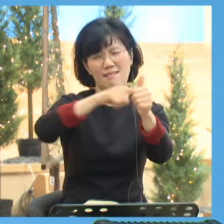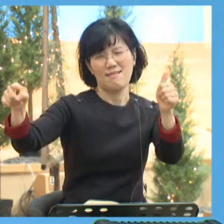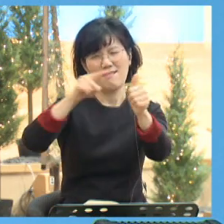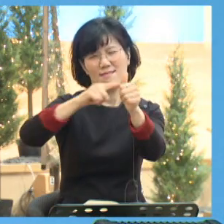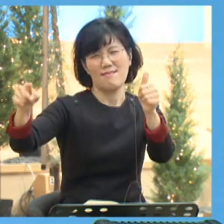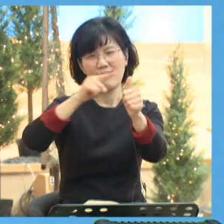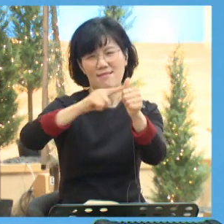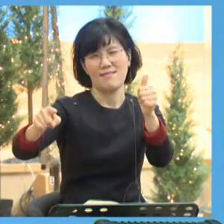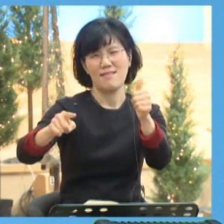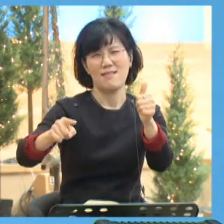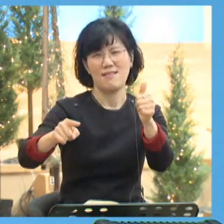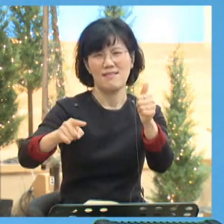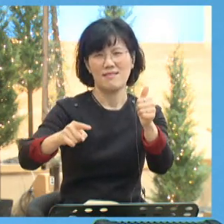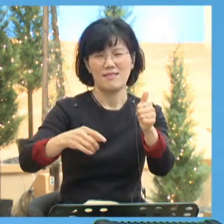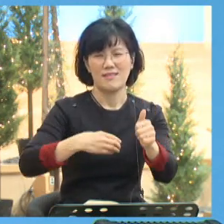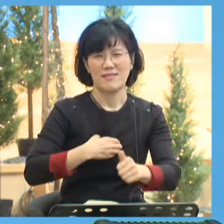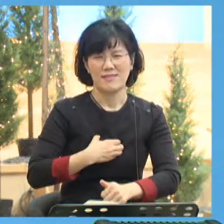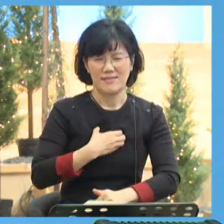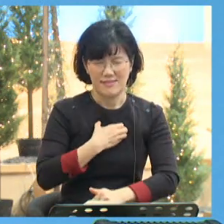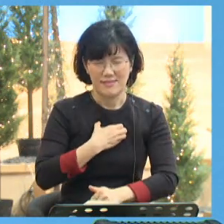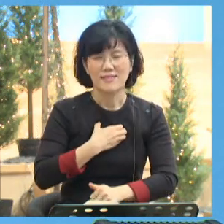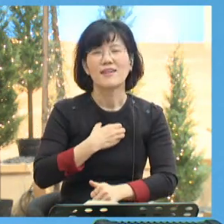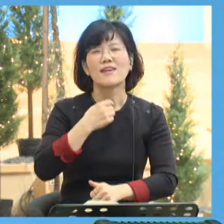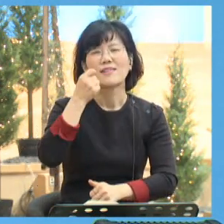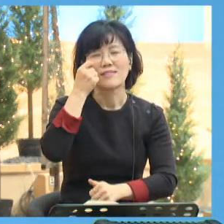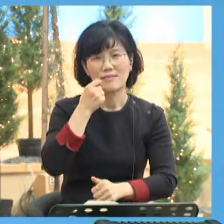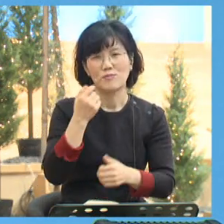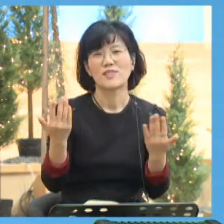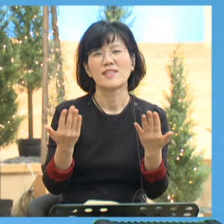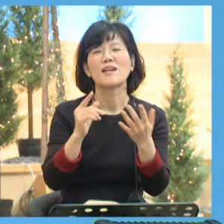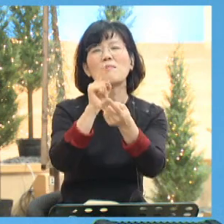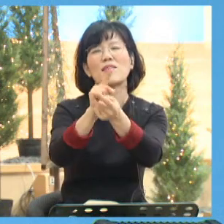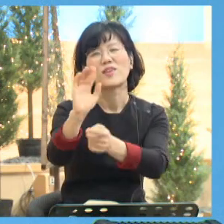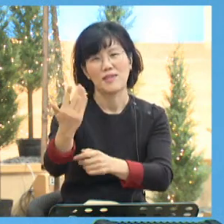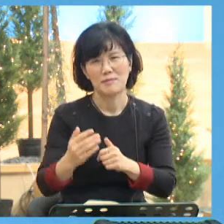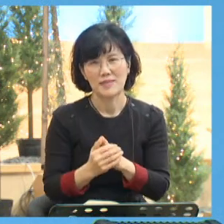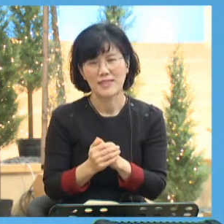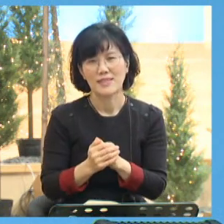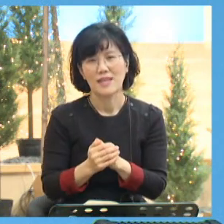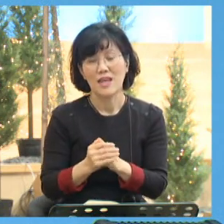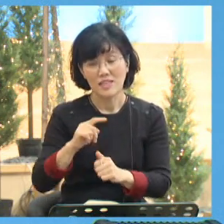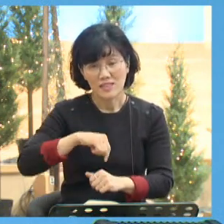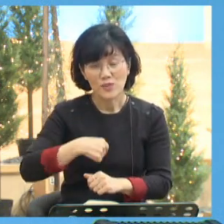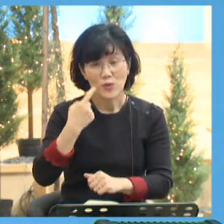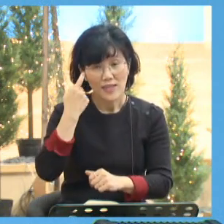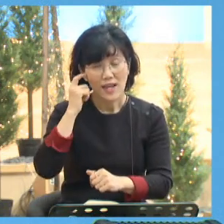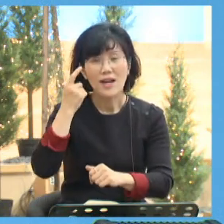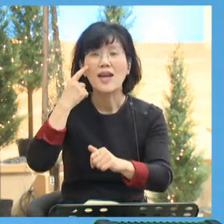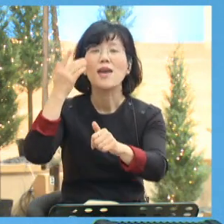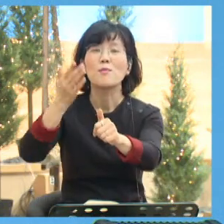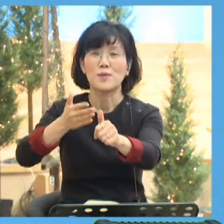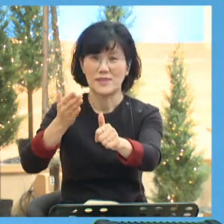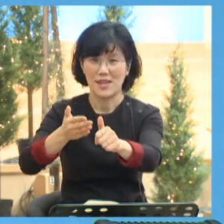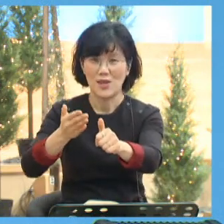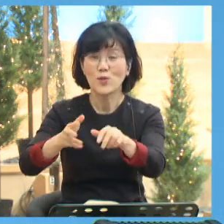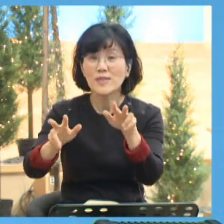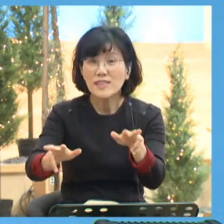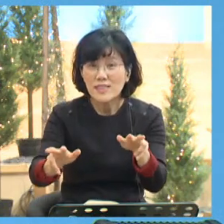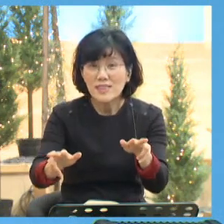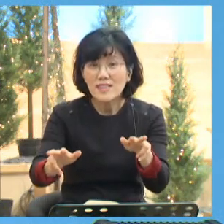참극을 맞이하게 되어 지는 거죠 그럼 여러분 스스로를 생각하십시오 다 지금